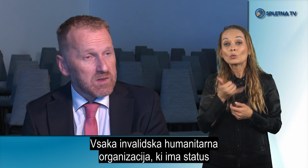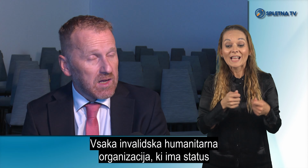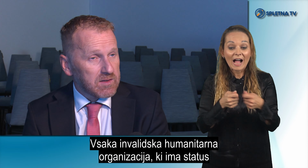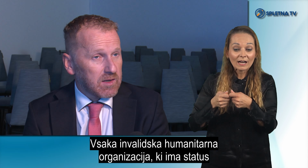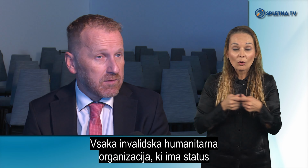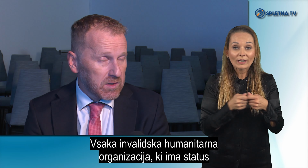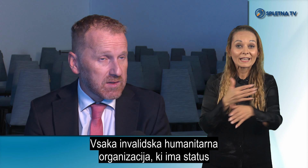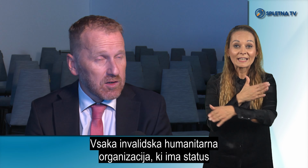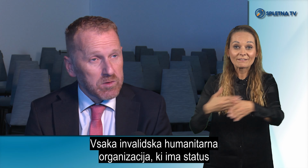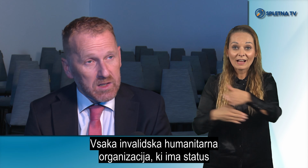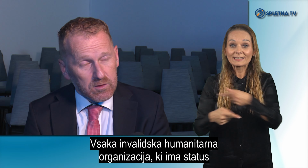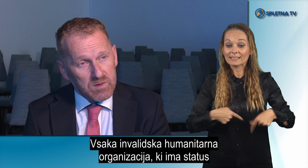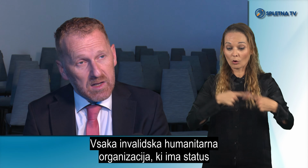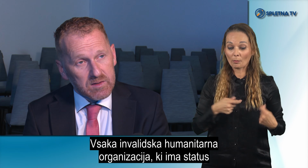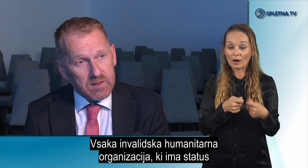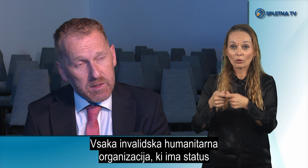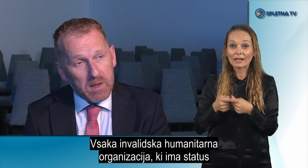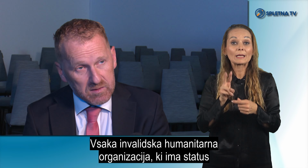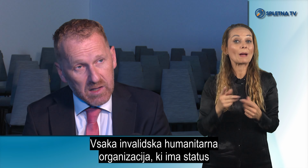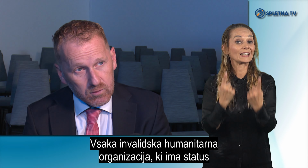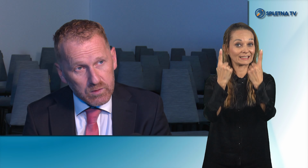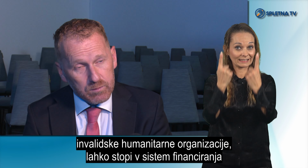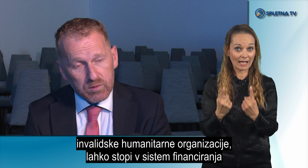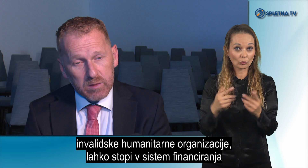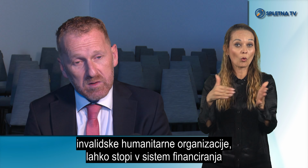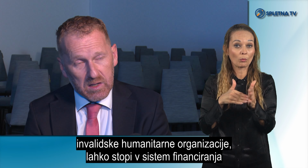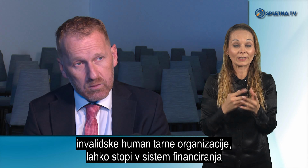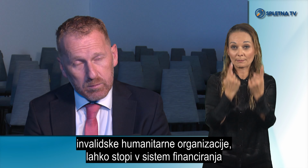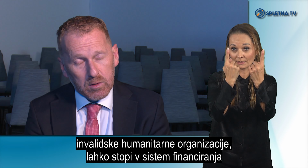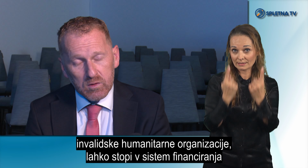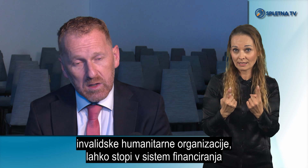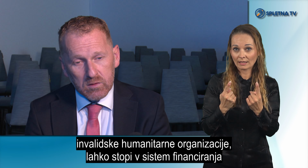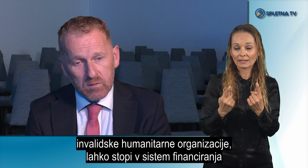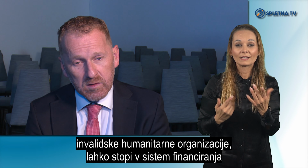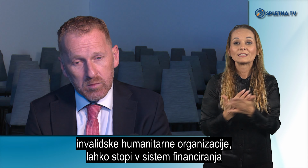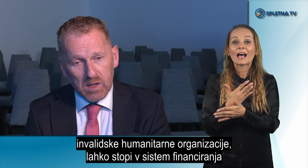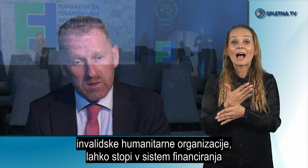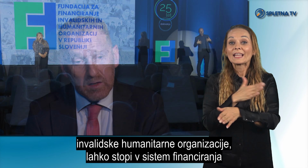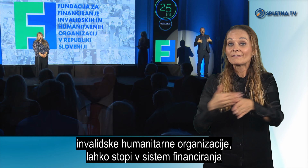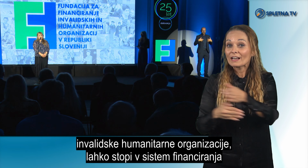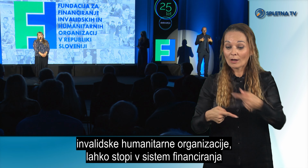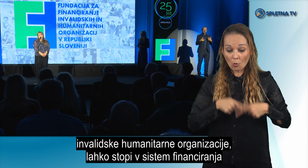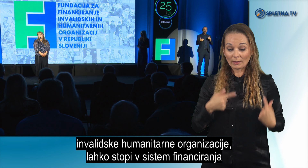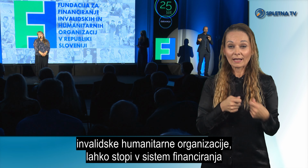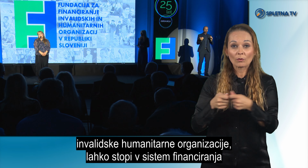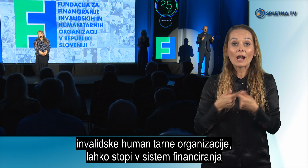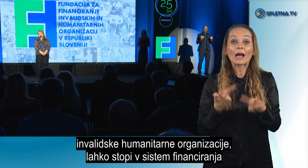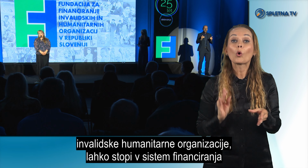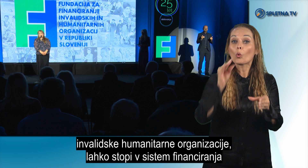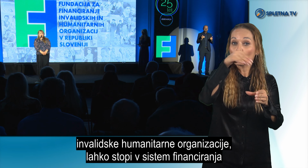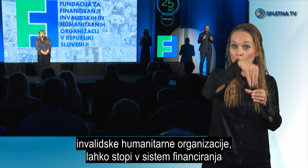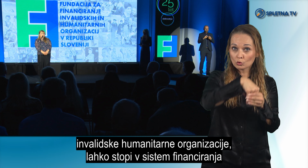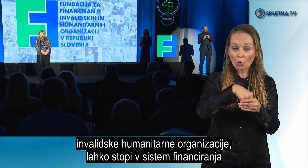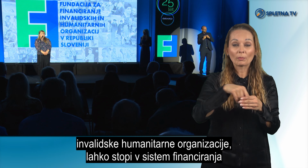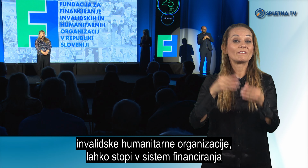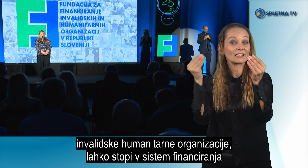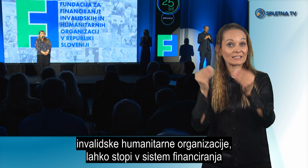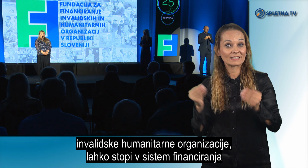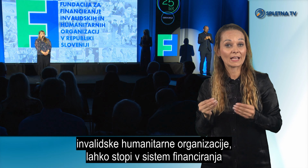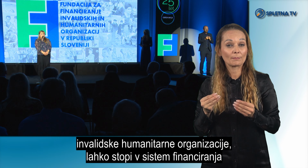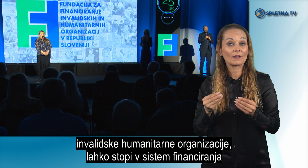Vsaka organizacija, invalidska humanitarna organizacija, ki ima status, potreben status, prav to je status invalidske humanitarne organizacije, lahko stopi